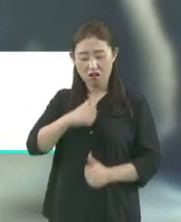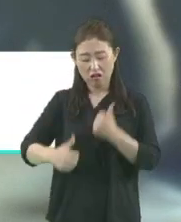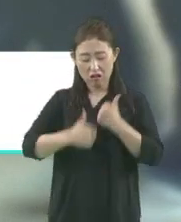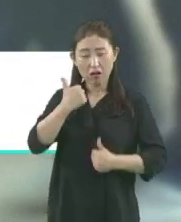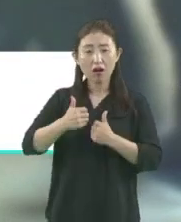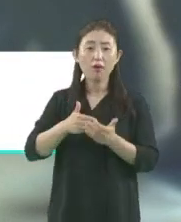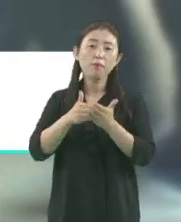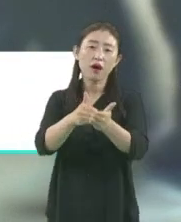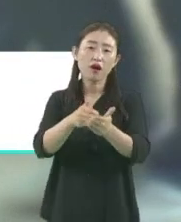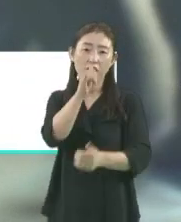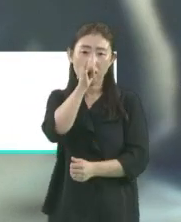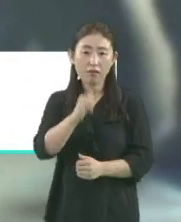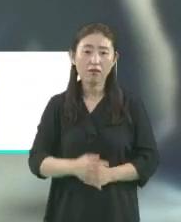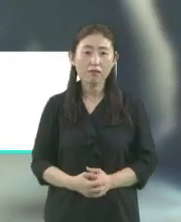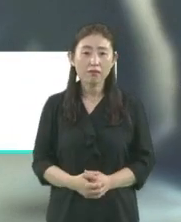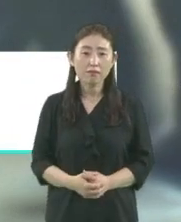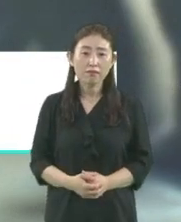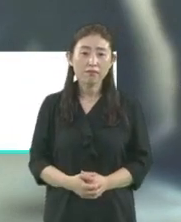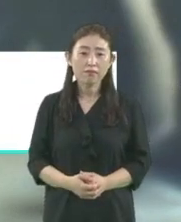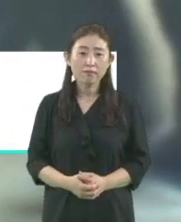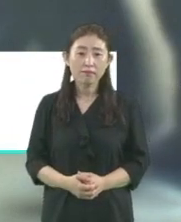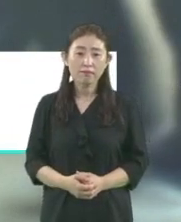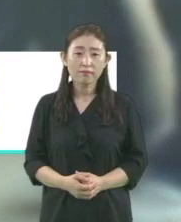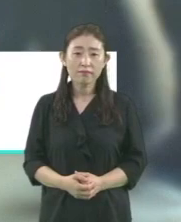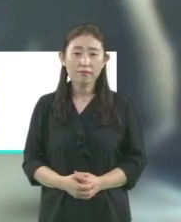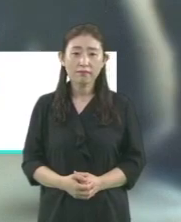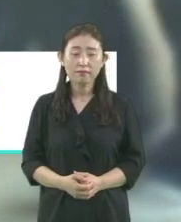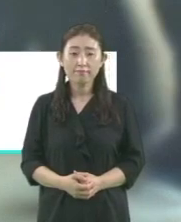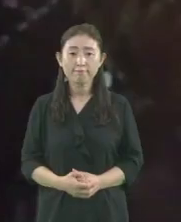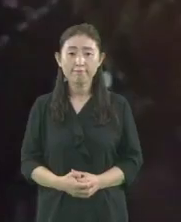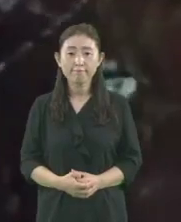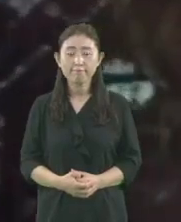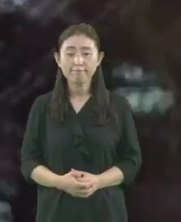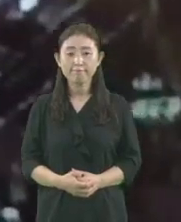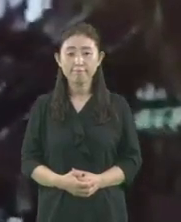강하게 반발하고 있습니다. 김철진 기자입니다.